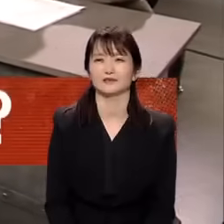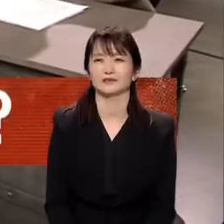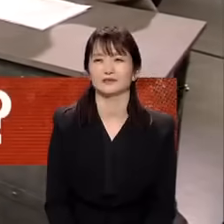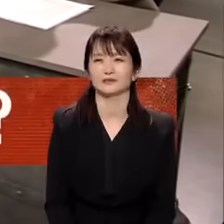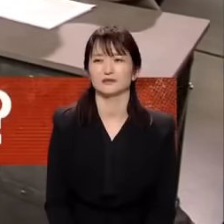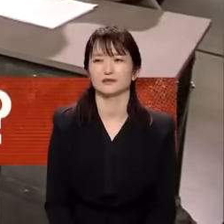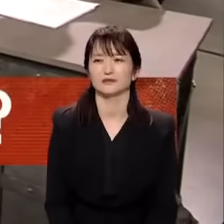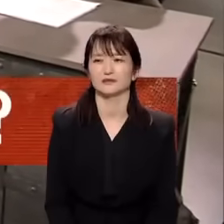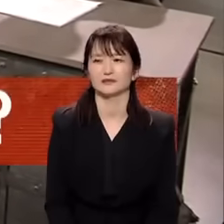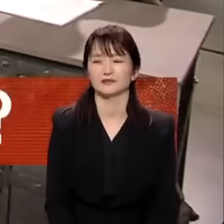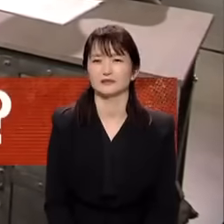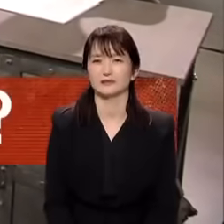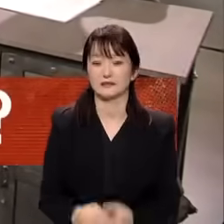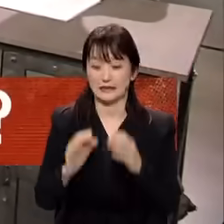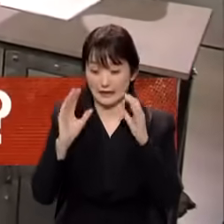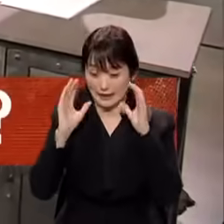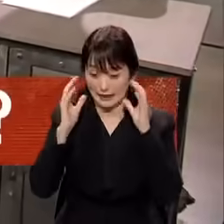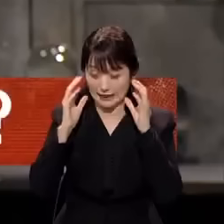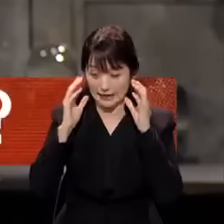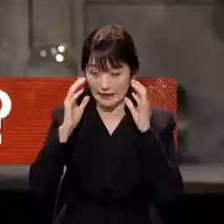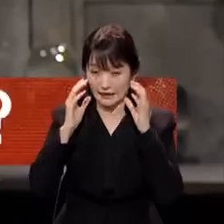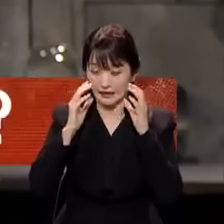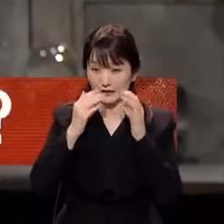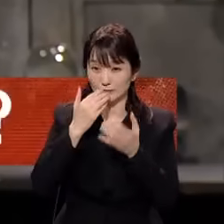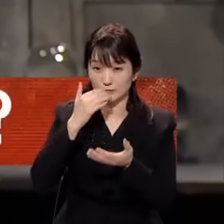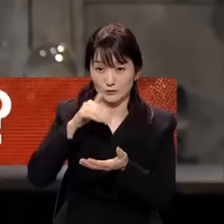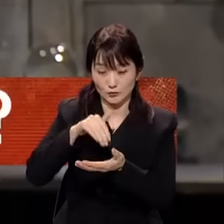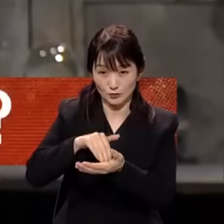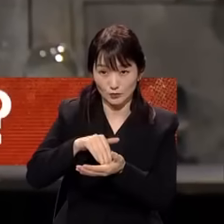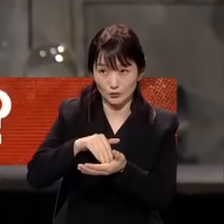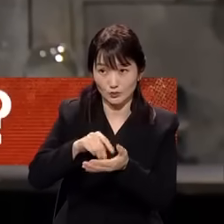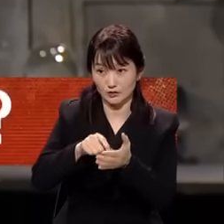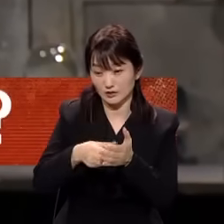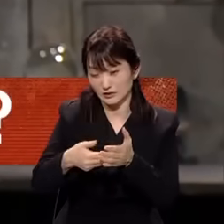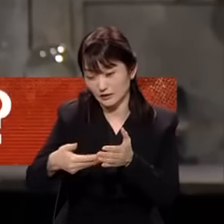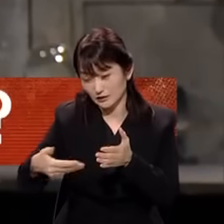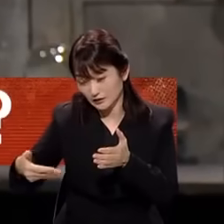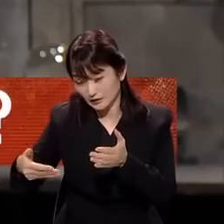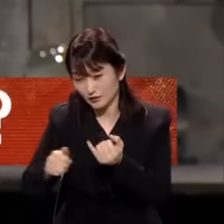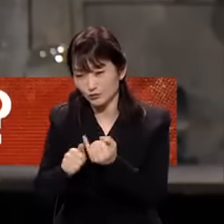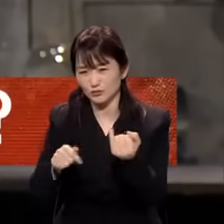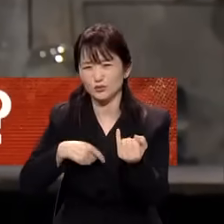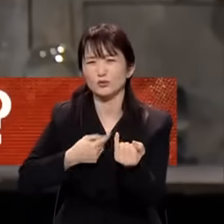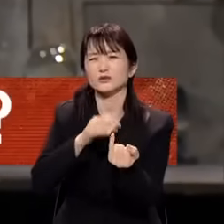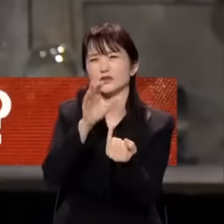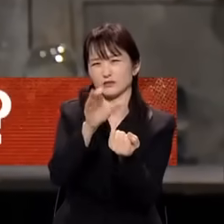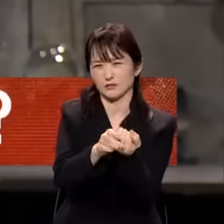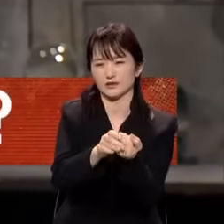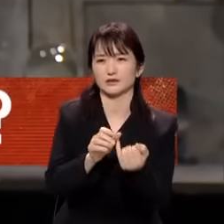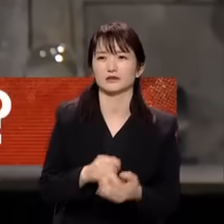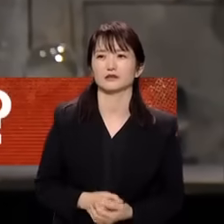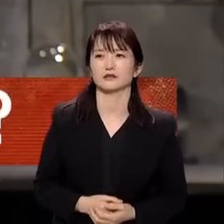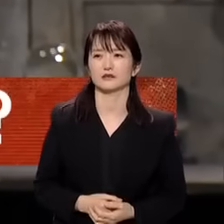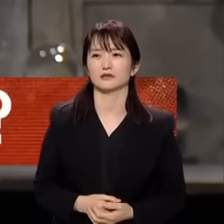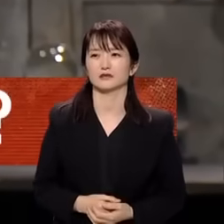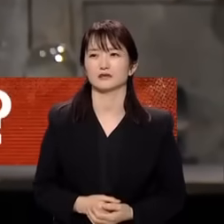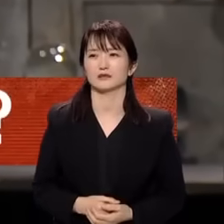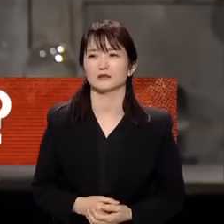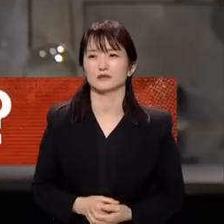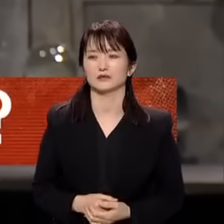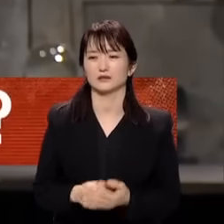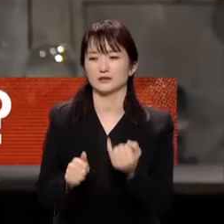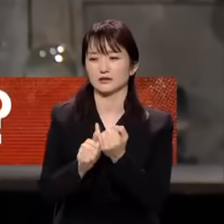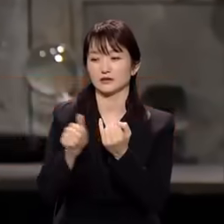아이 갓지난 돌지난 아이를 혼자 독박 육아하시는 것 같습니다. 아까 두 사람 대화하는 거 보면 생일도 남편이라는